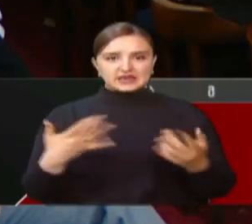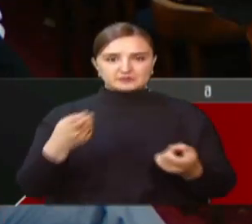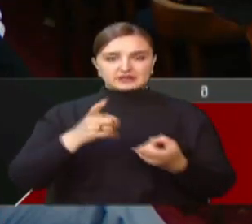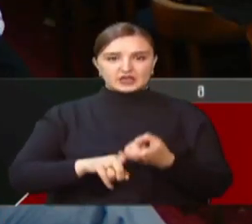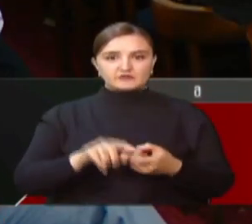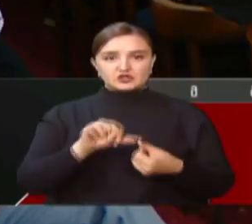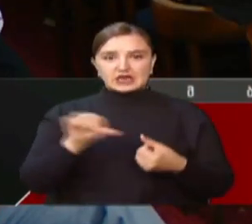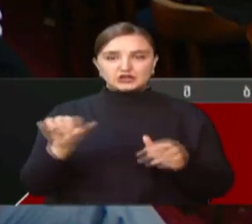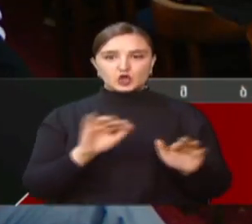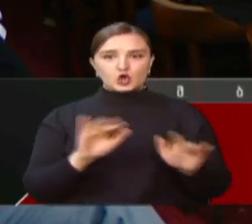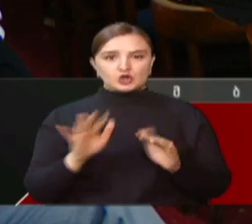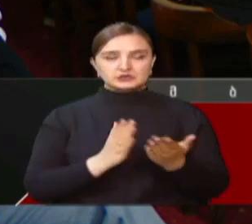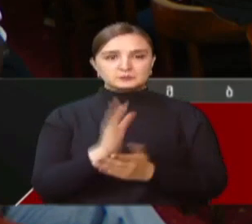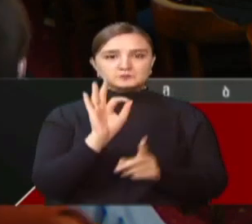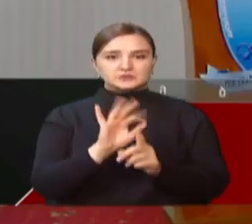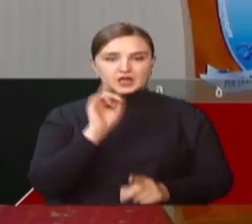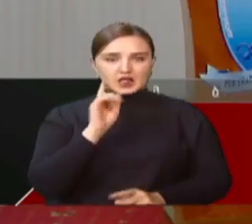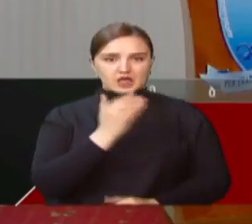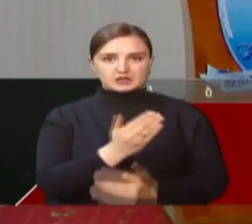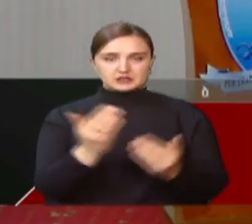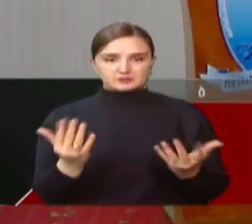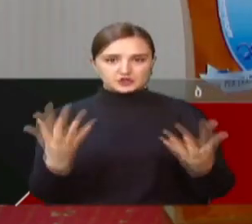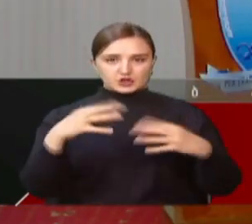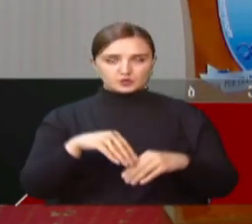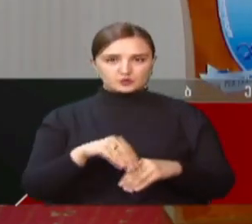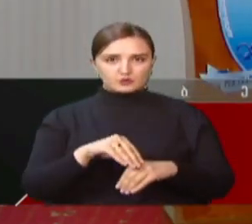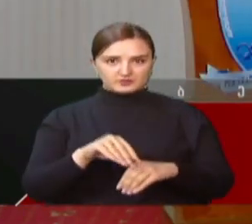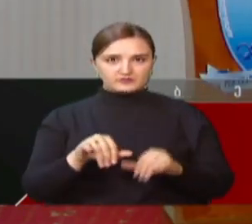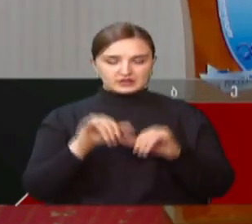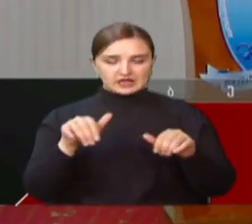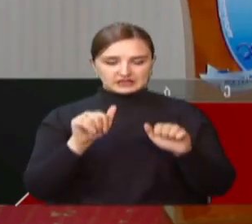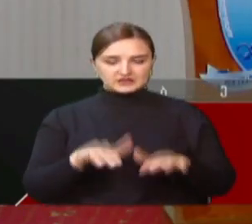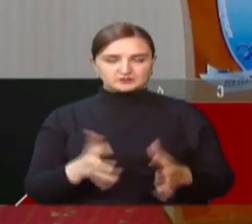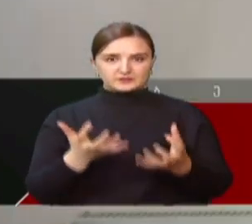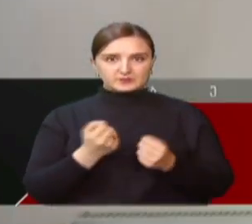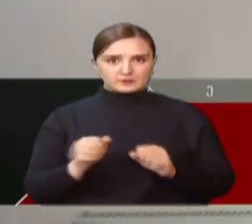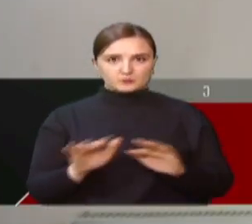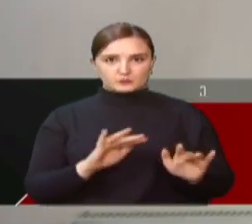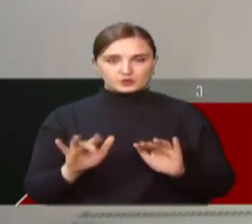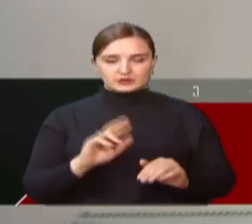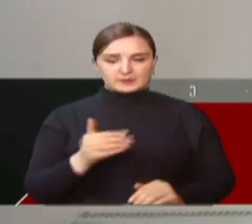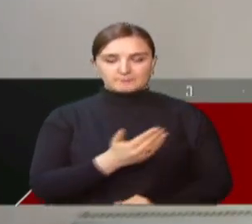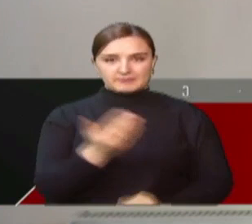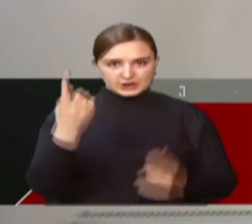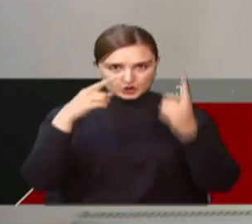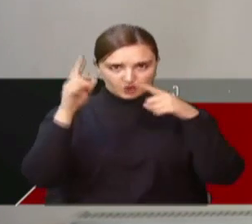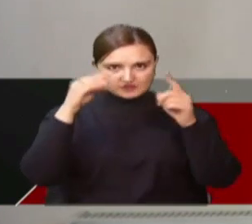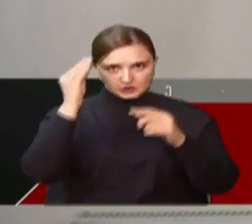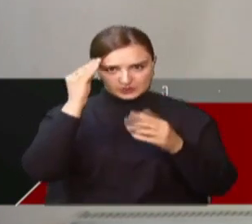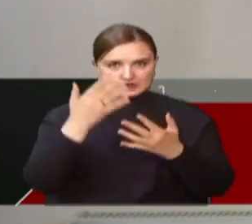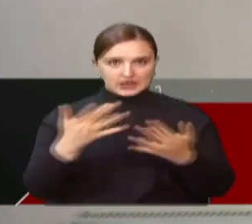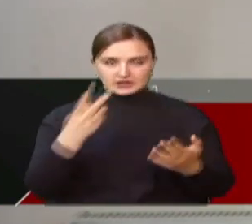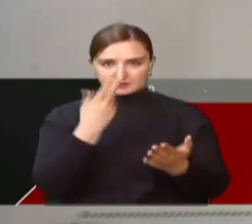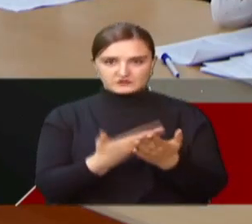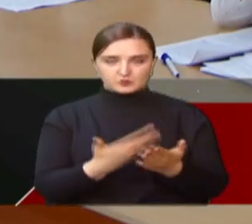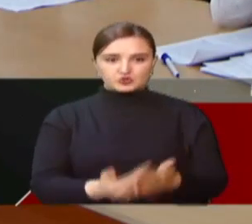ამისა, ღონისძიების მიზანია ახალგაზრდების ჩართულობის გაზრდა, გადაწყვეტილებების მიღების პროცესში და მათი ინოვაციური ხედვების წარმოჩენა.